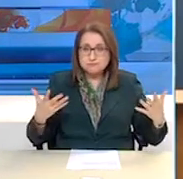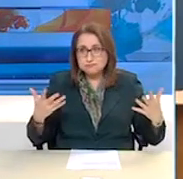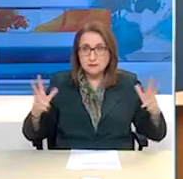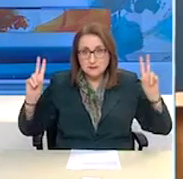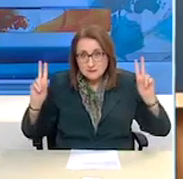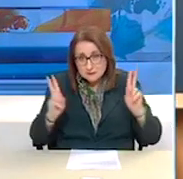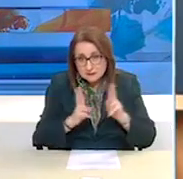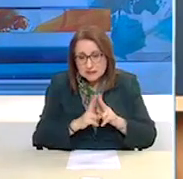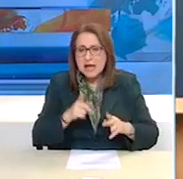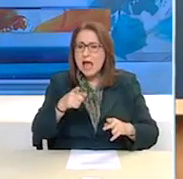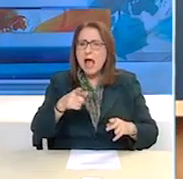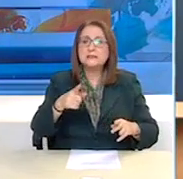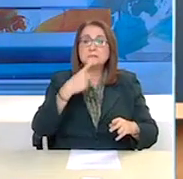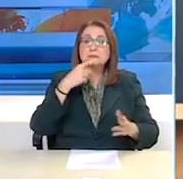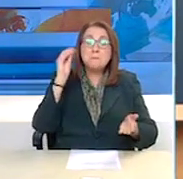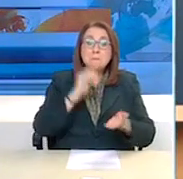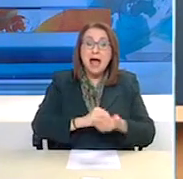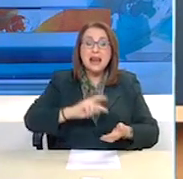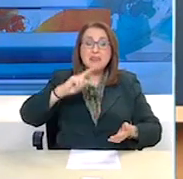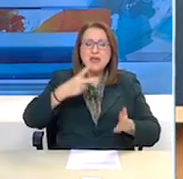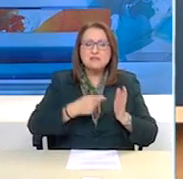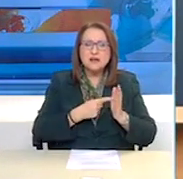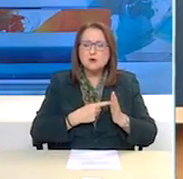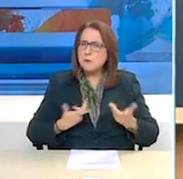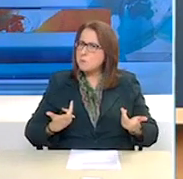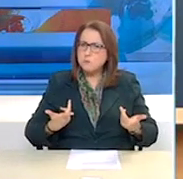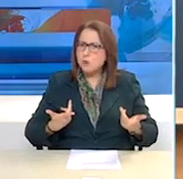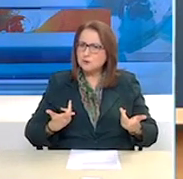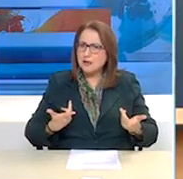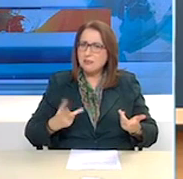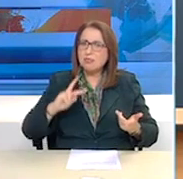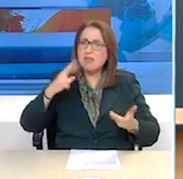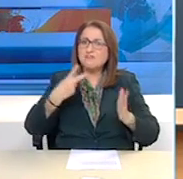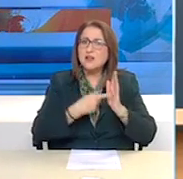το φθινόπωρο? Θα βοηθούσε σε εκείνο το στάδιο πιο έγκαιρος και μαζικότερος